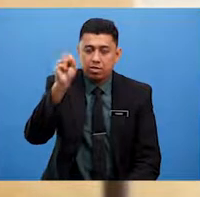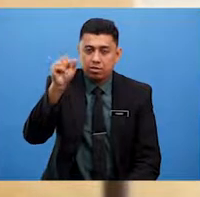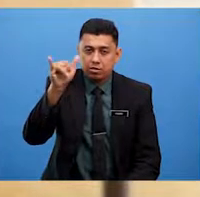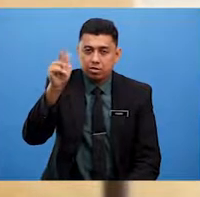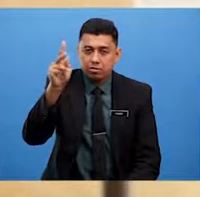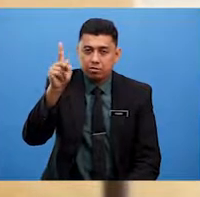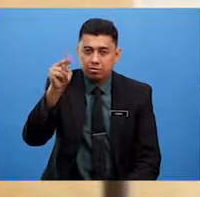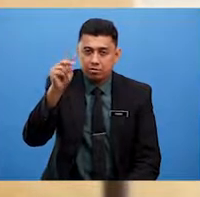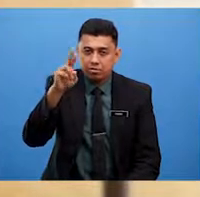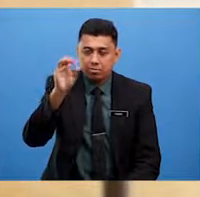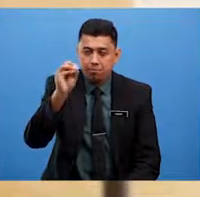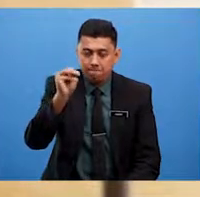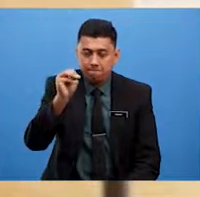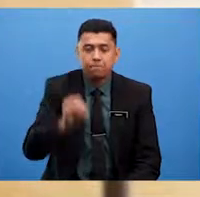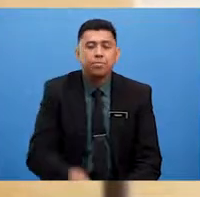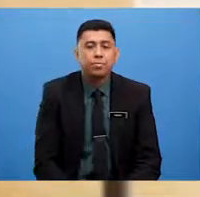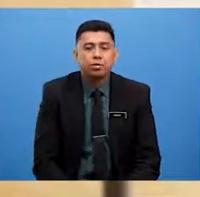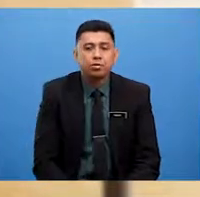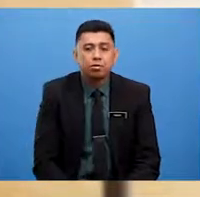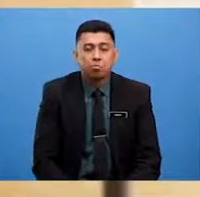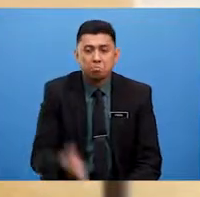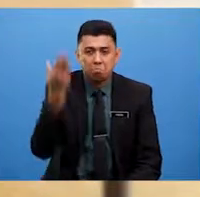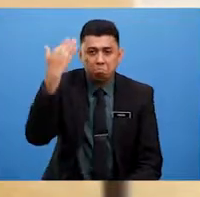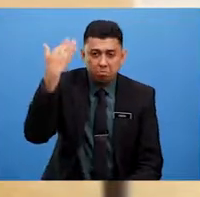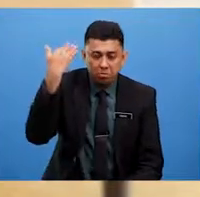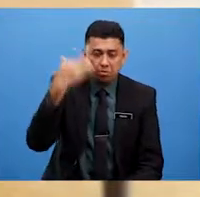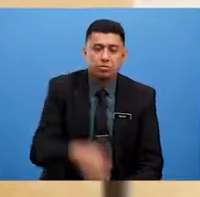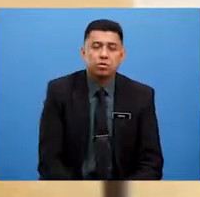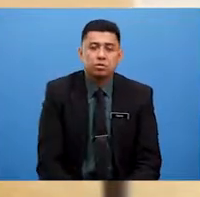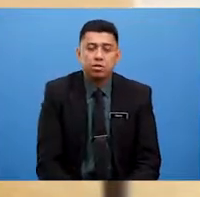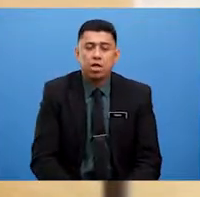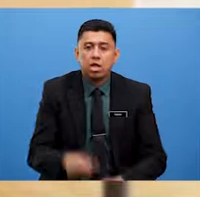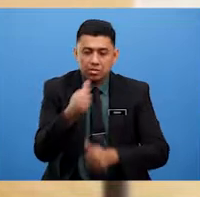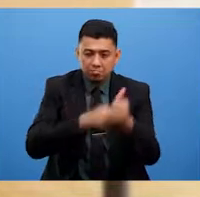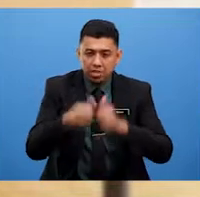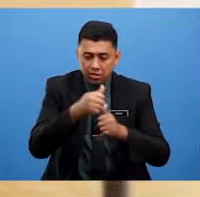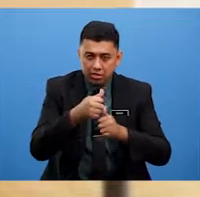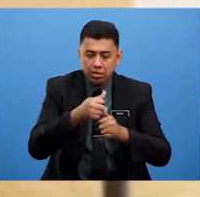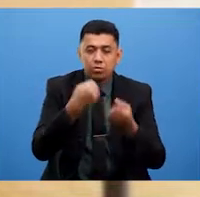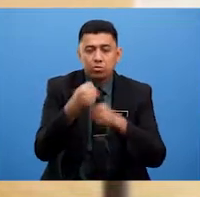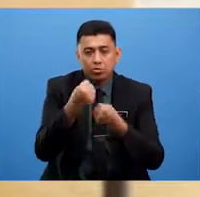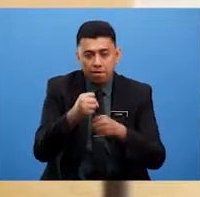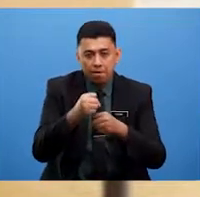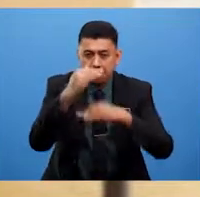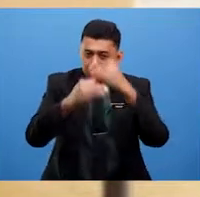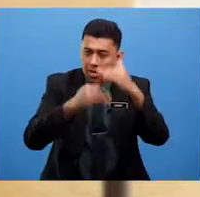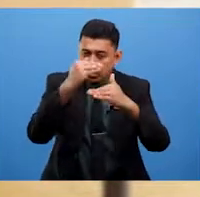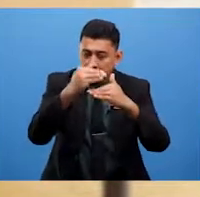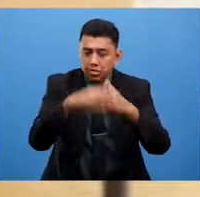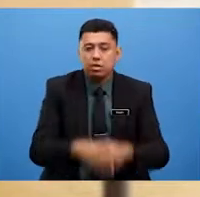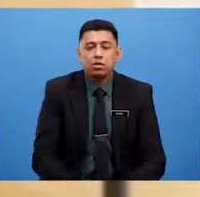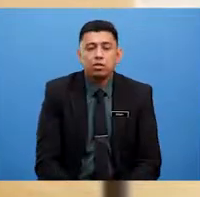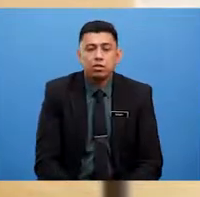1950-an. Ahli psikologi Leo Medvedev dan saintis sukan Tudor Bompa membangunkan lagi